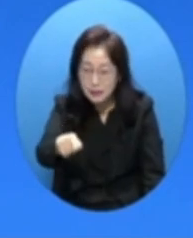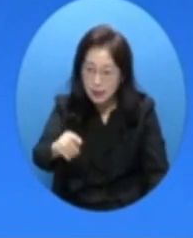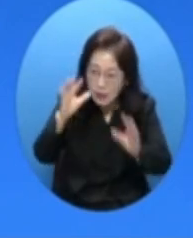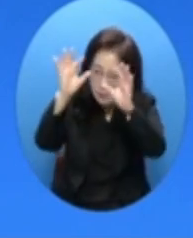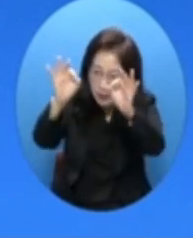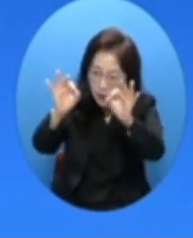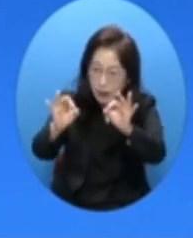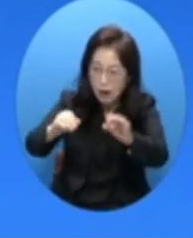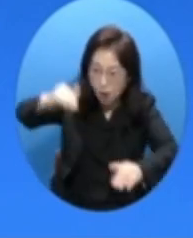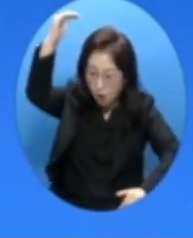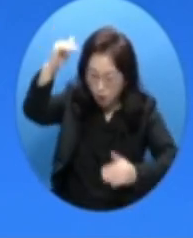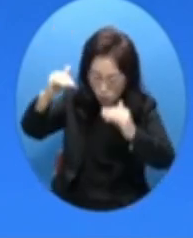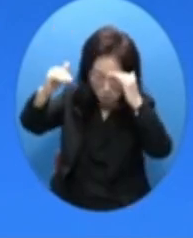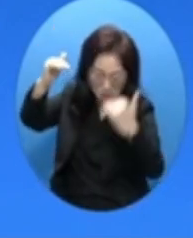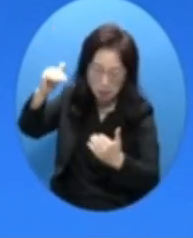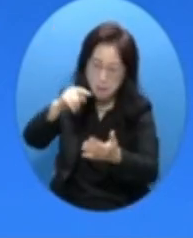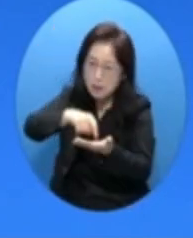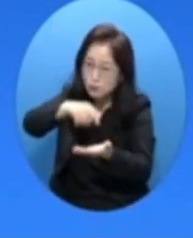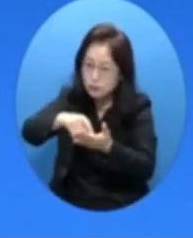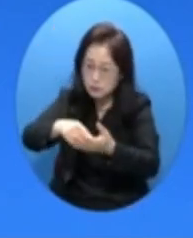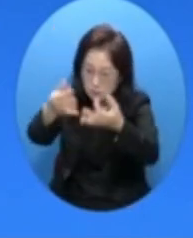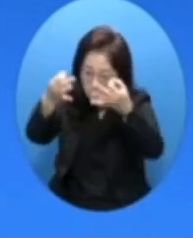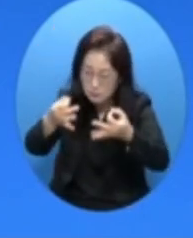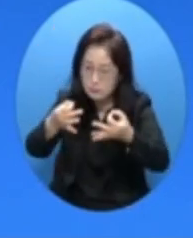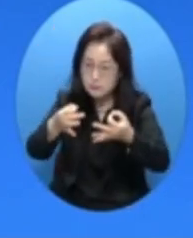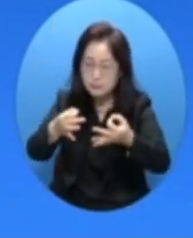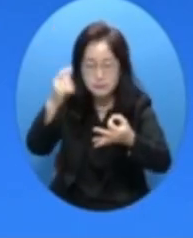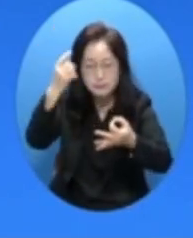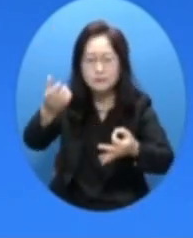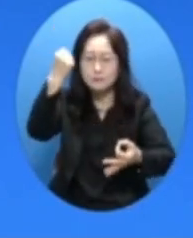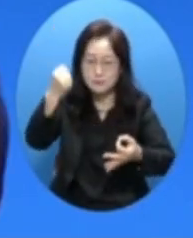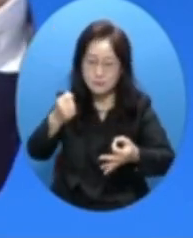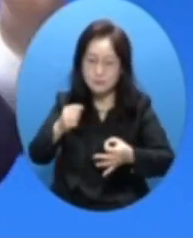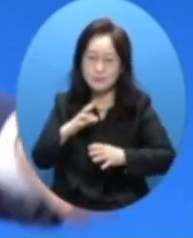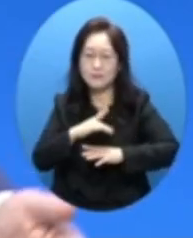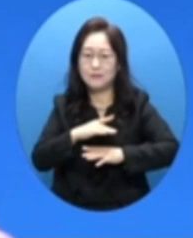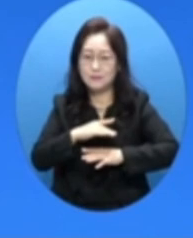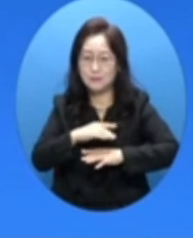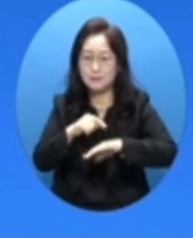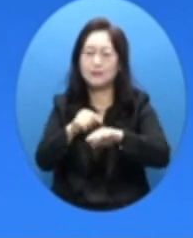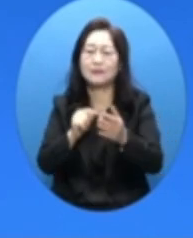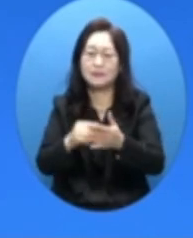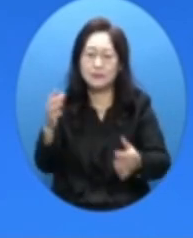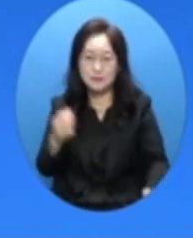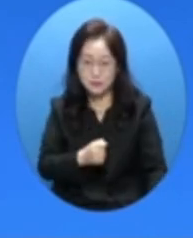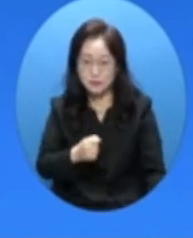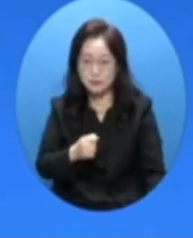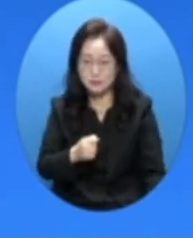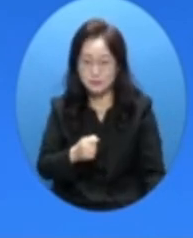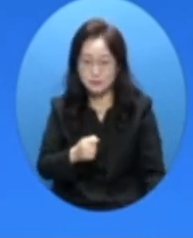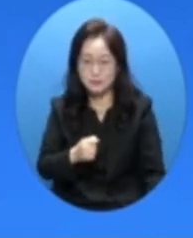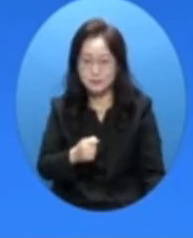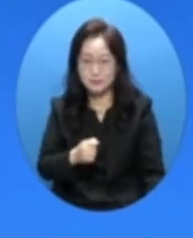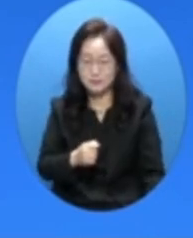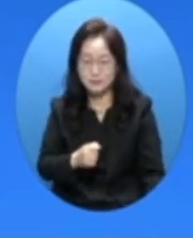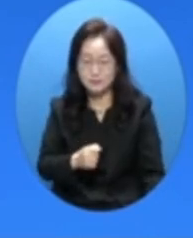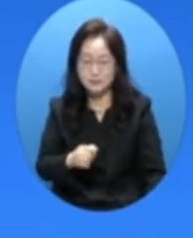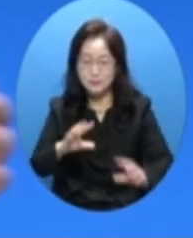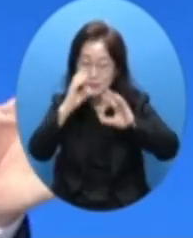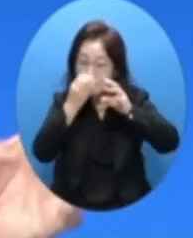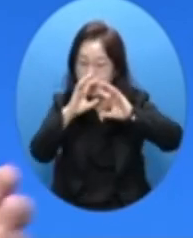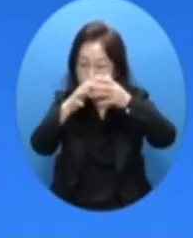우린 메뚜기와 같습니다 메뚜기자상을 가지고 그들이 두려움 속에서 저들에게 보고를 하니까